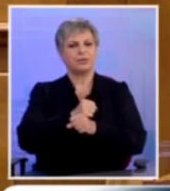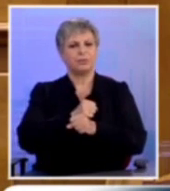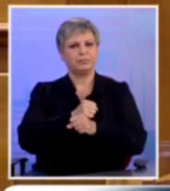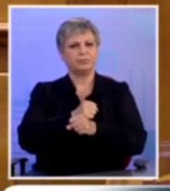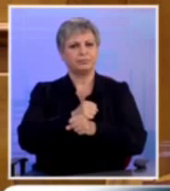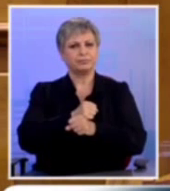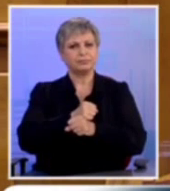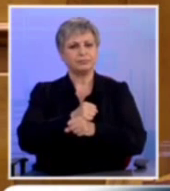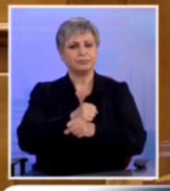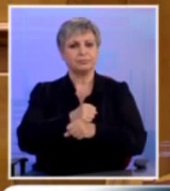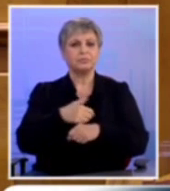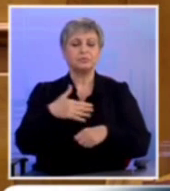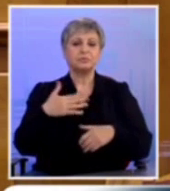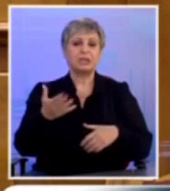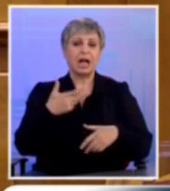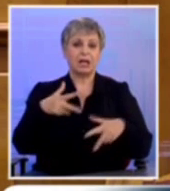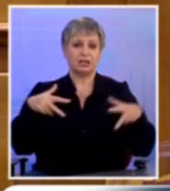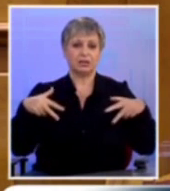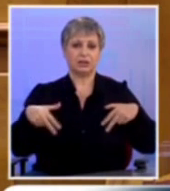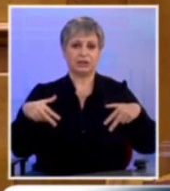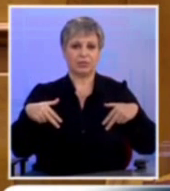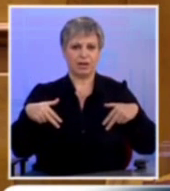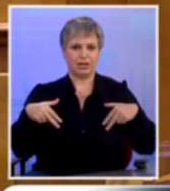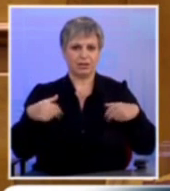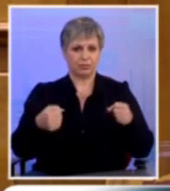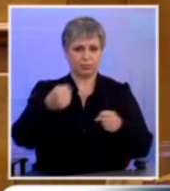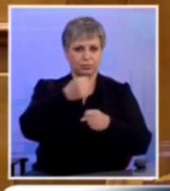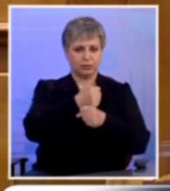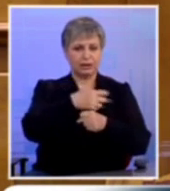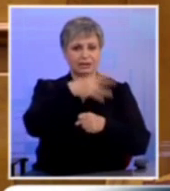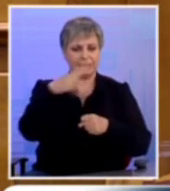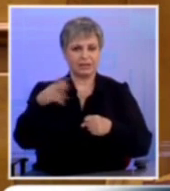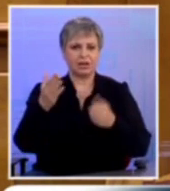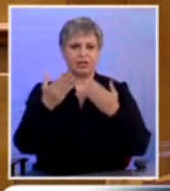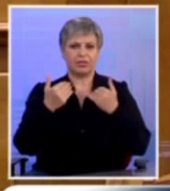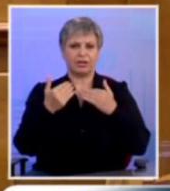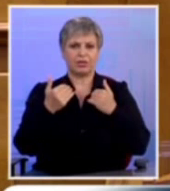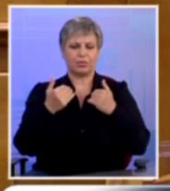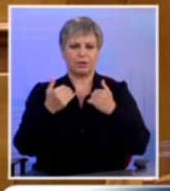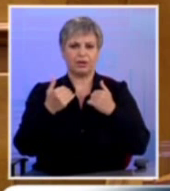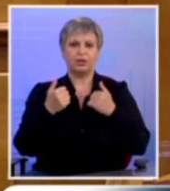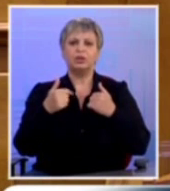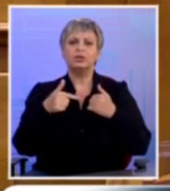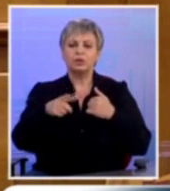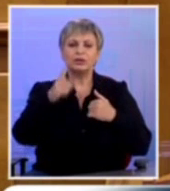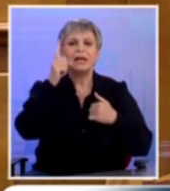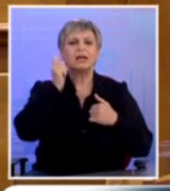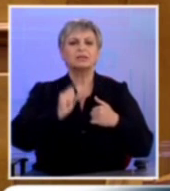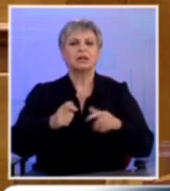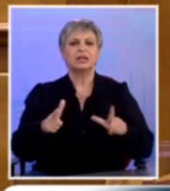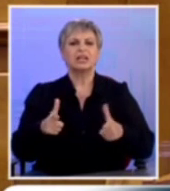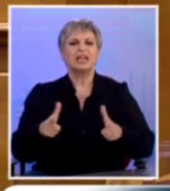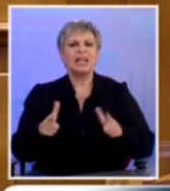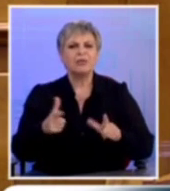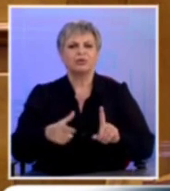χωρίς κυβέρνηση ΣΥΡΙΖΑ, το μέλλον των φτωχών, των απόκληρων,